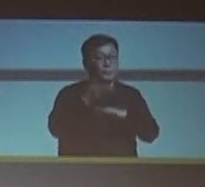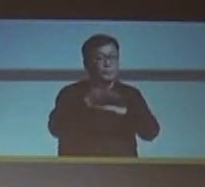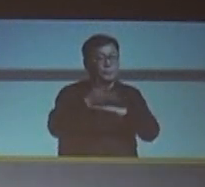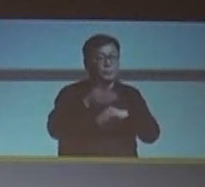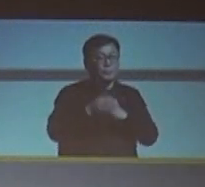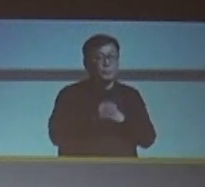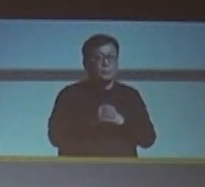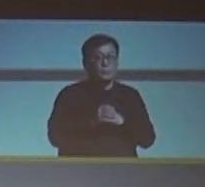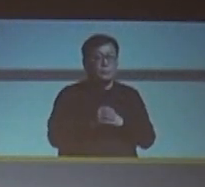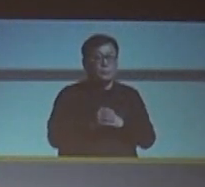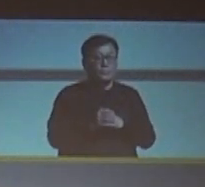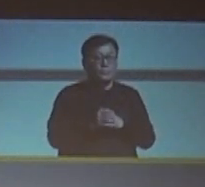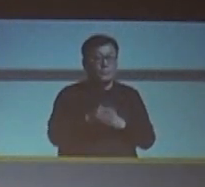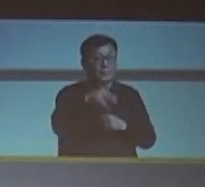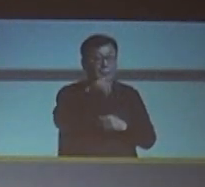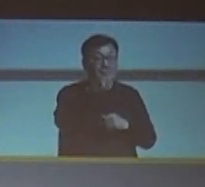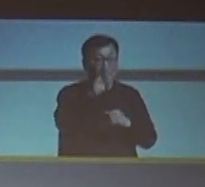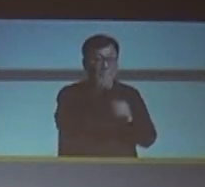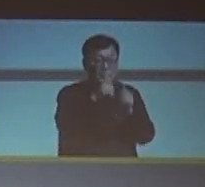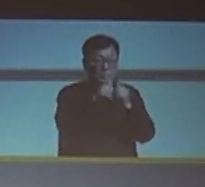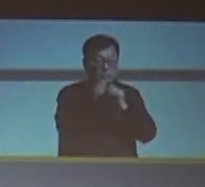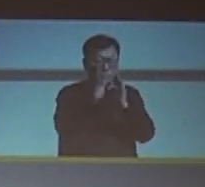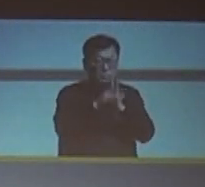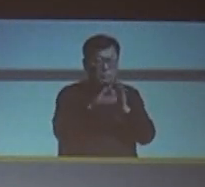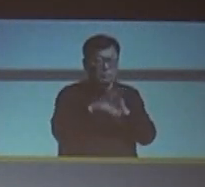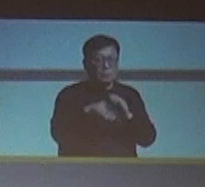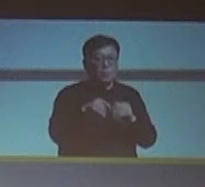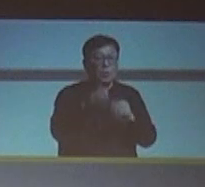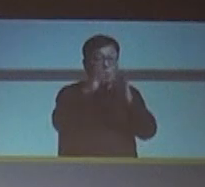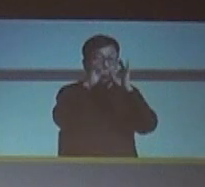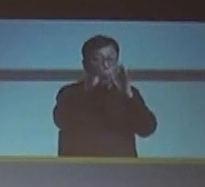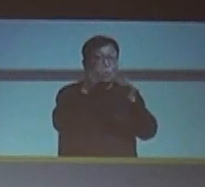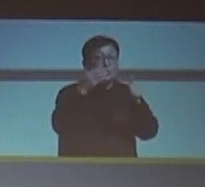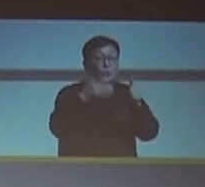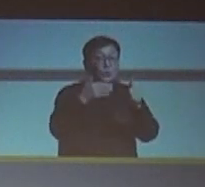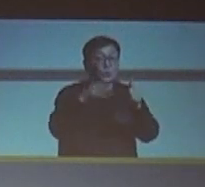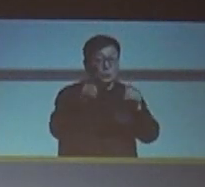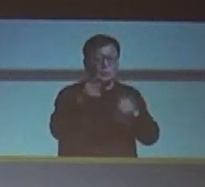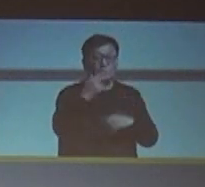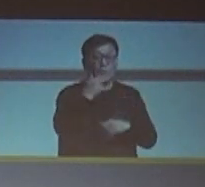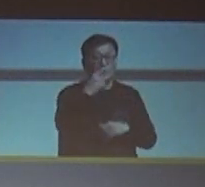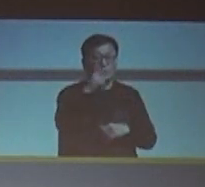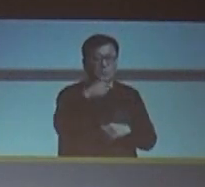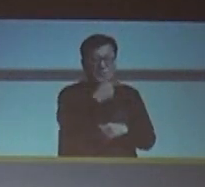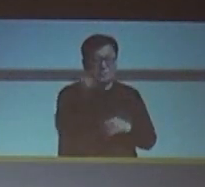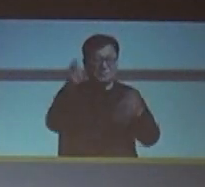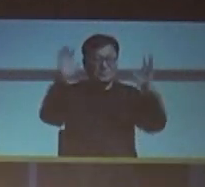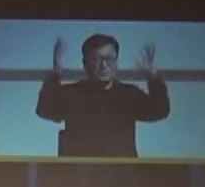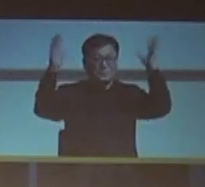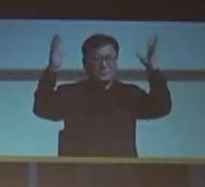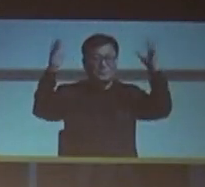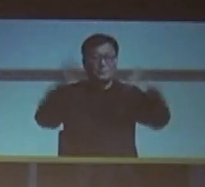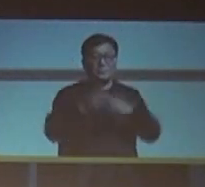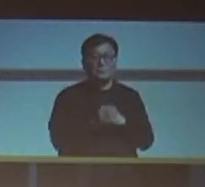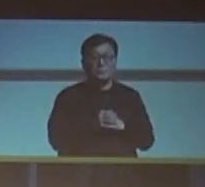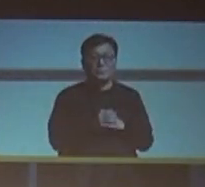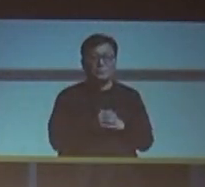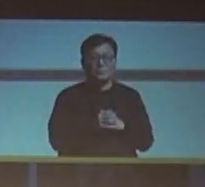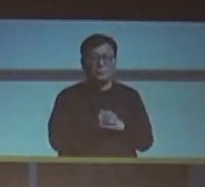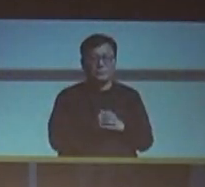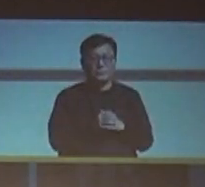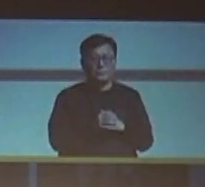네, 진짜 장민남과 함께하는 보이소 귀한 시간 내주신 이호환 신부님께 다시 한번 큰 박수 부탁드립니다. 감사합니다. 감사합니다.